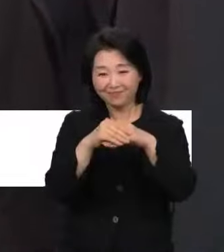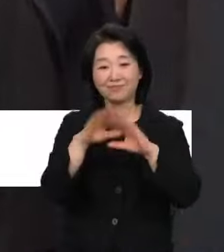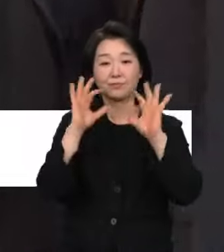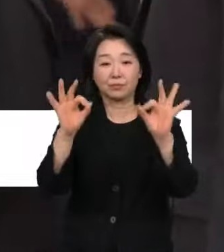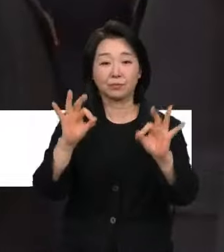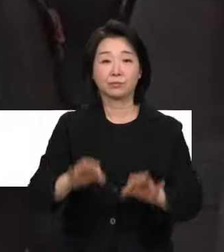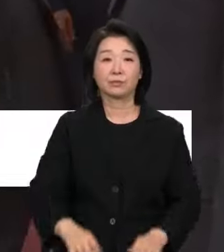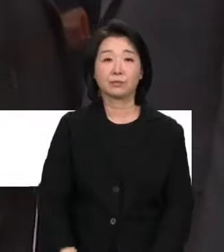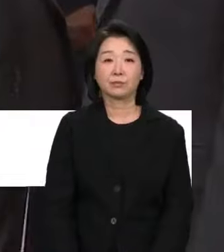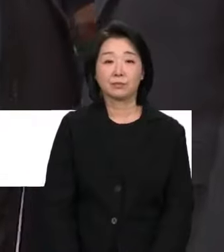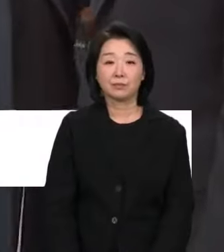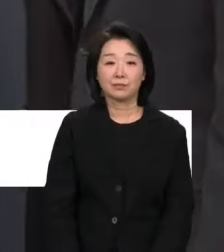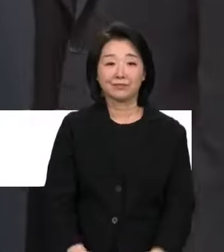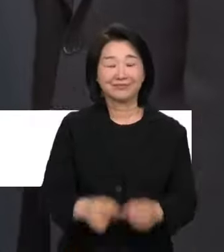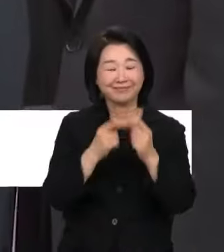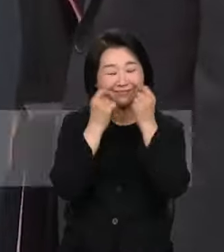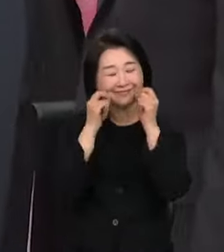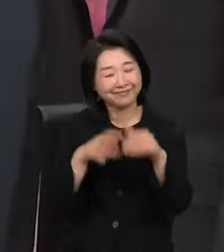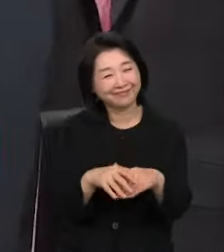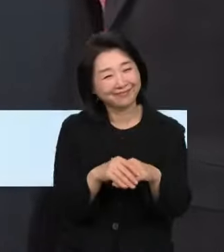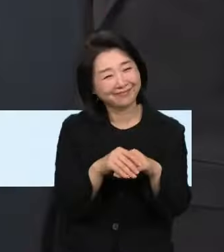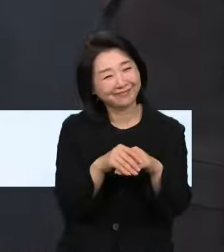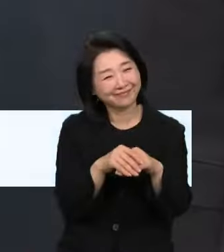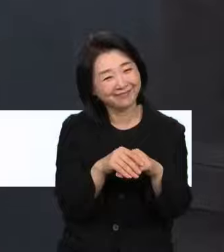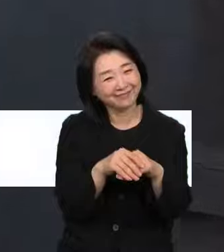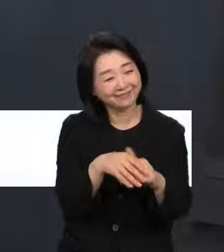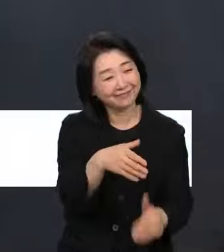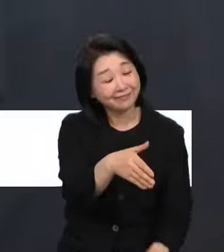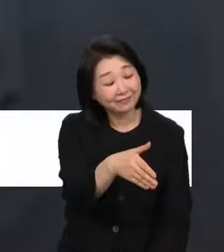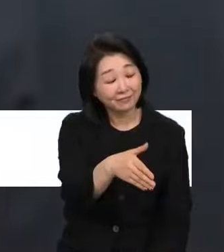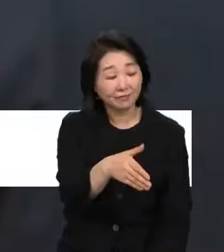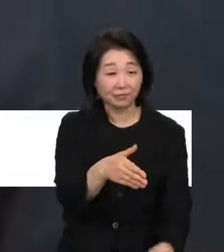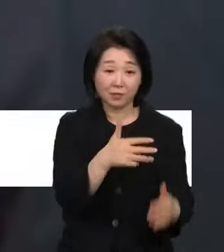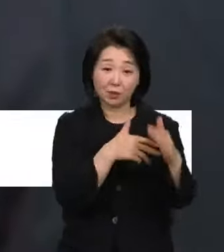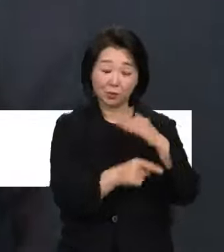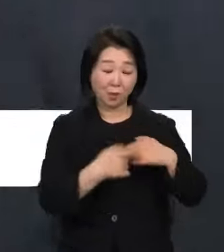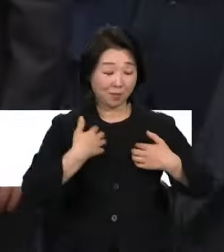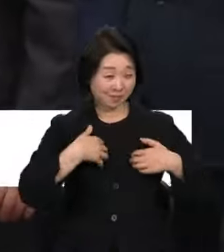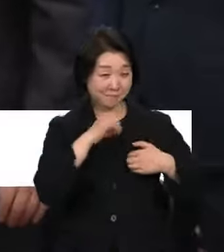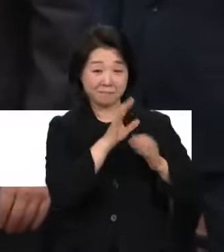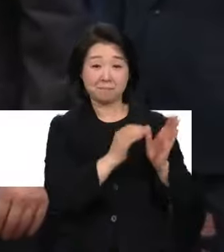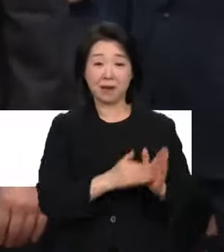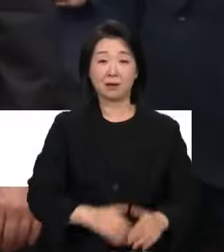포착됐습니다 미소를며 악은 대표에